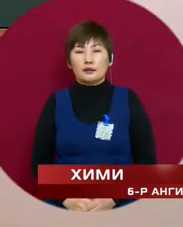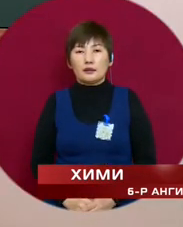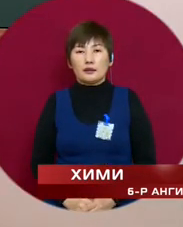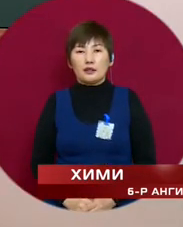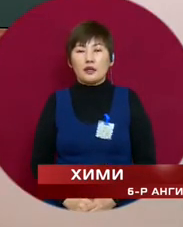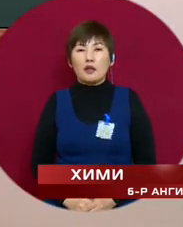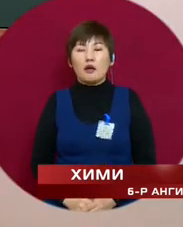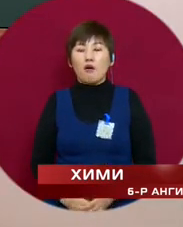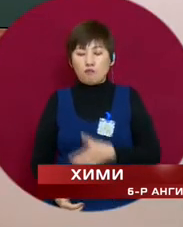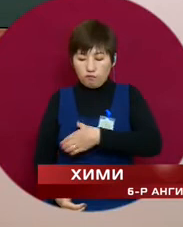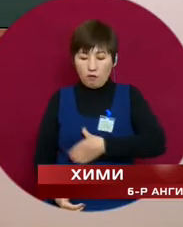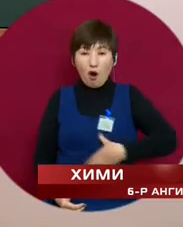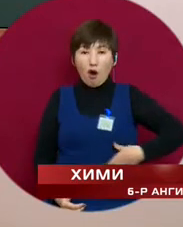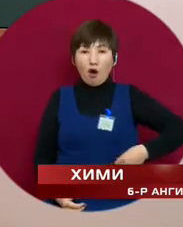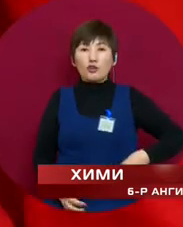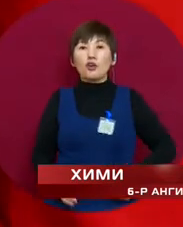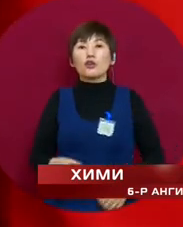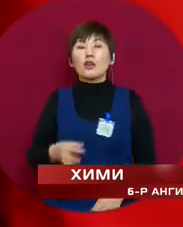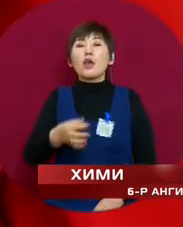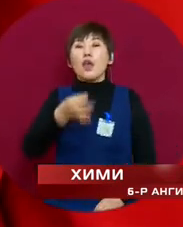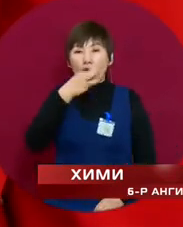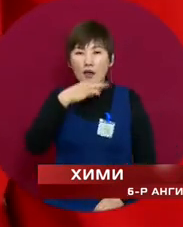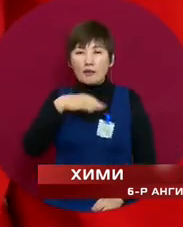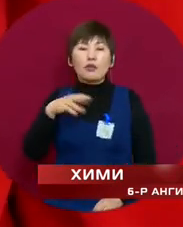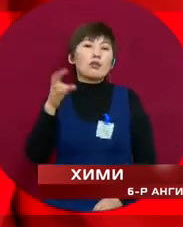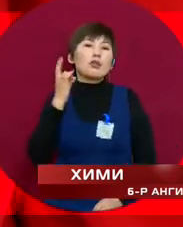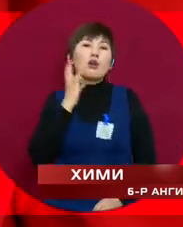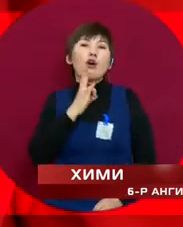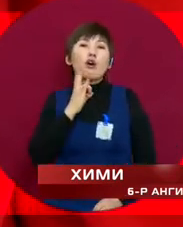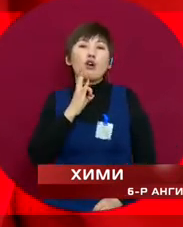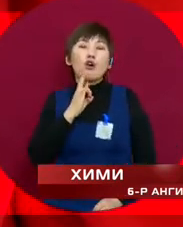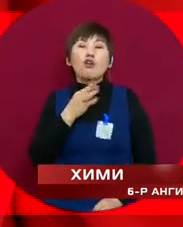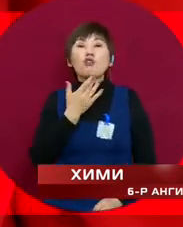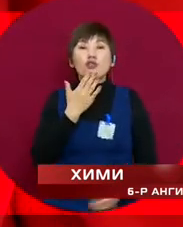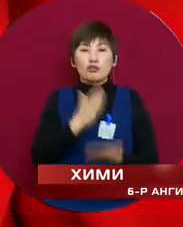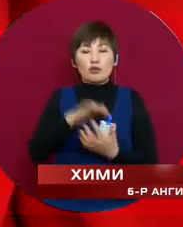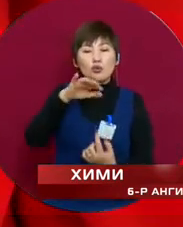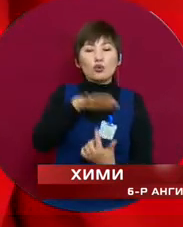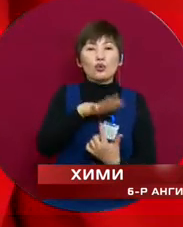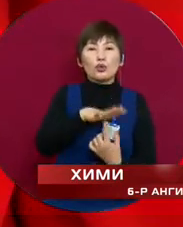За, ходоодны эм нь ногоон өнгөтэй буюу суурлаг орчинтой байна.